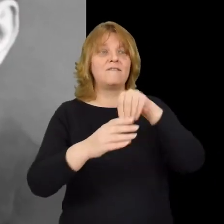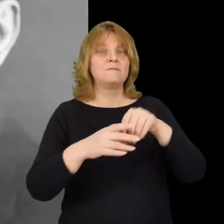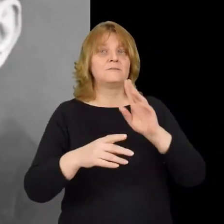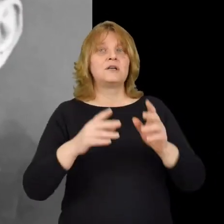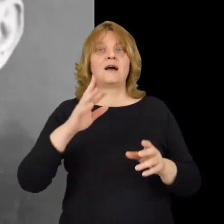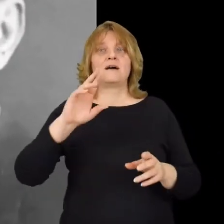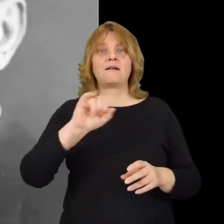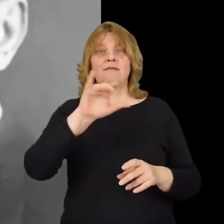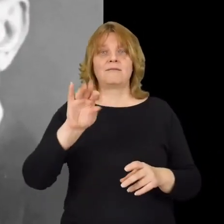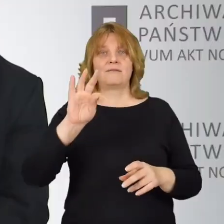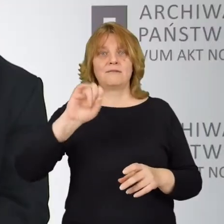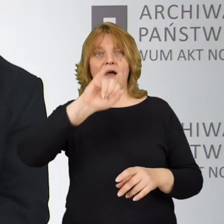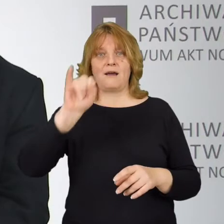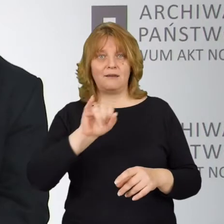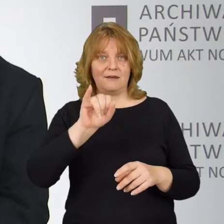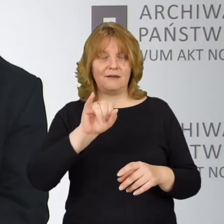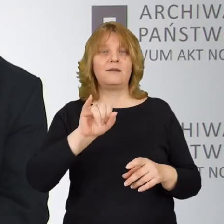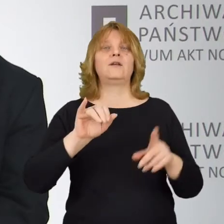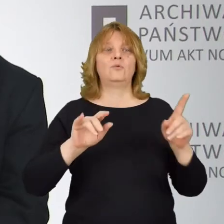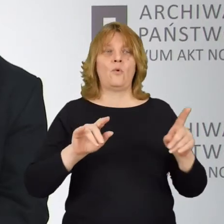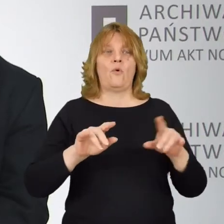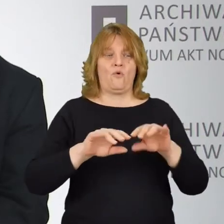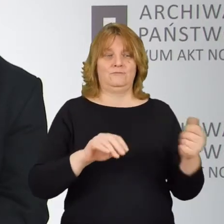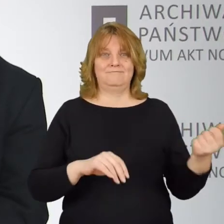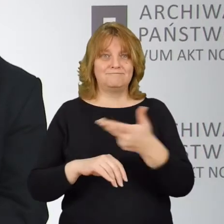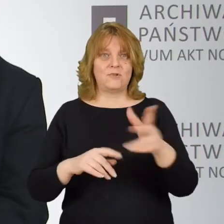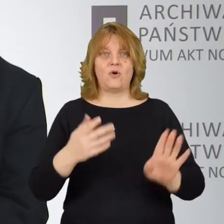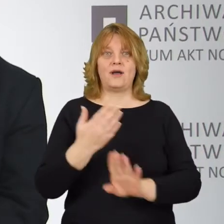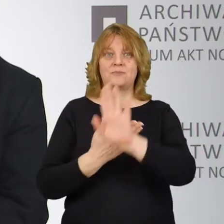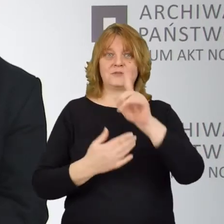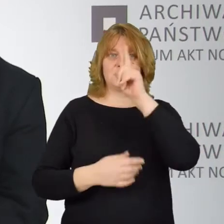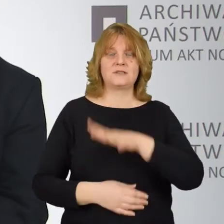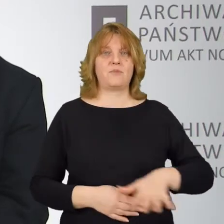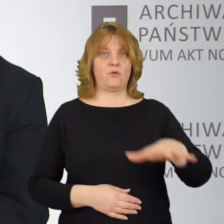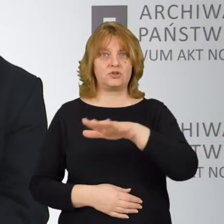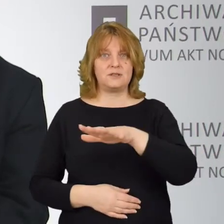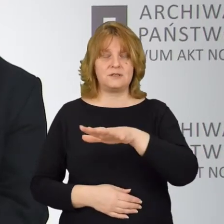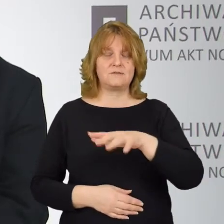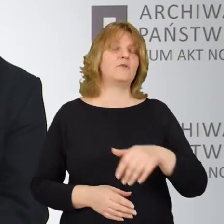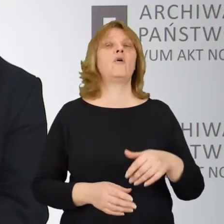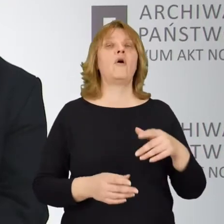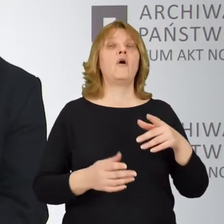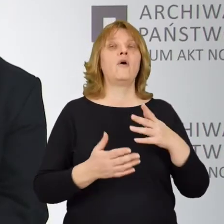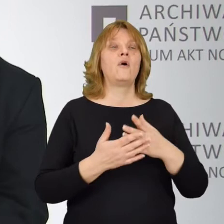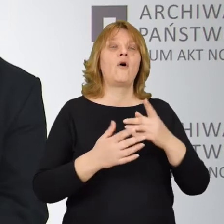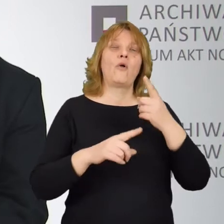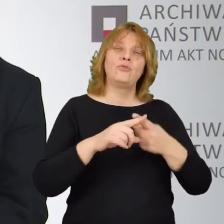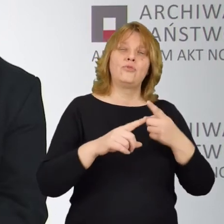Rataj, czyli można powiedzieć szeroka reprezentacja społeczeństwa z przełożeniem